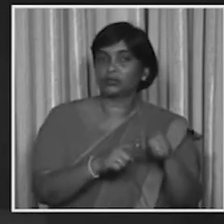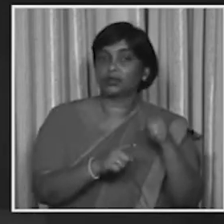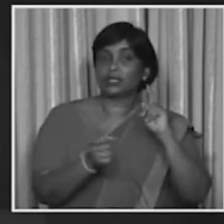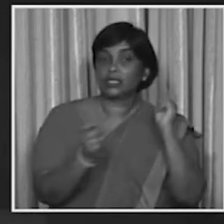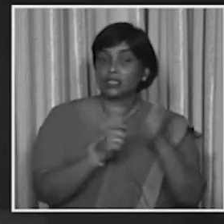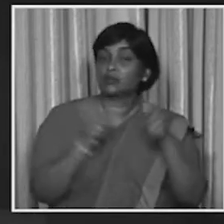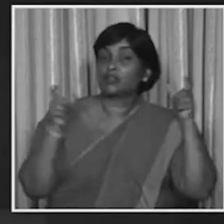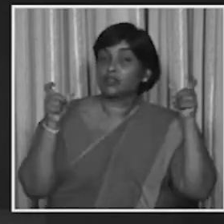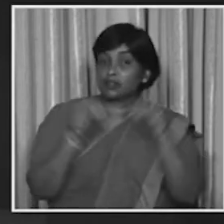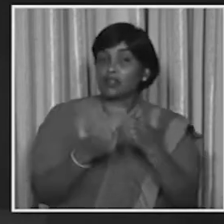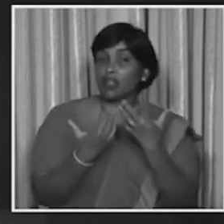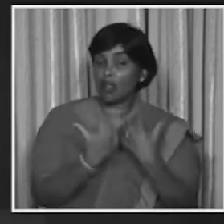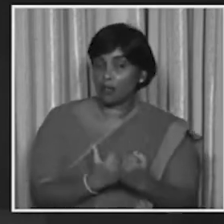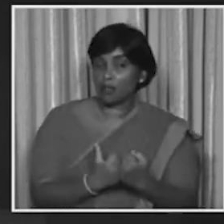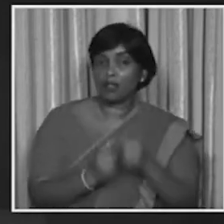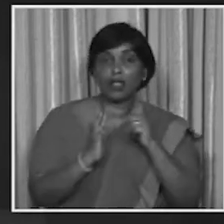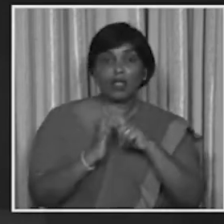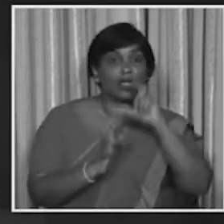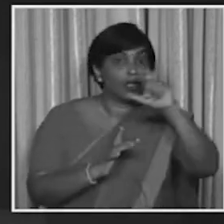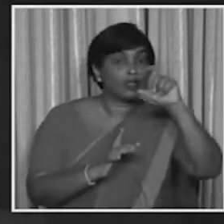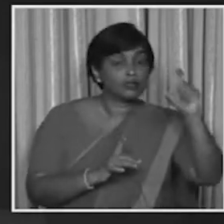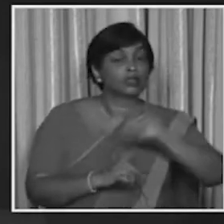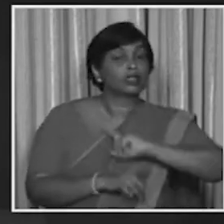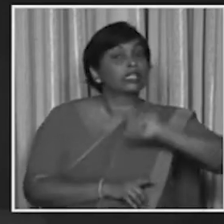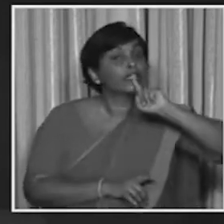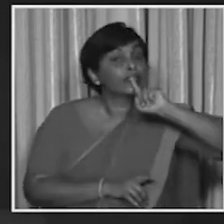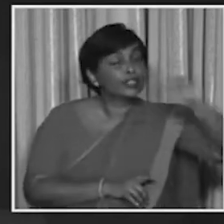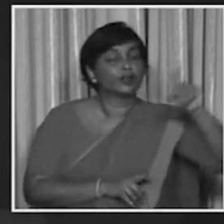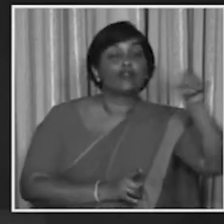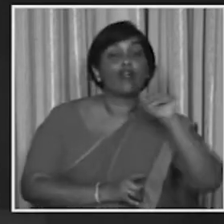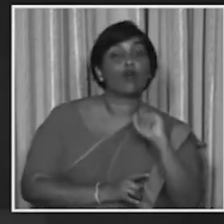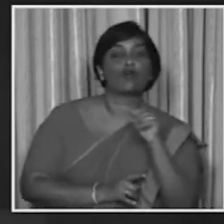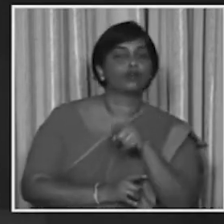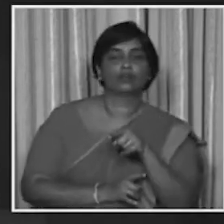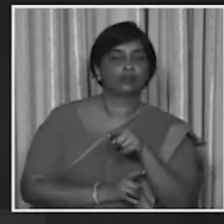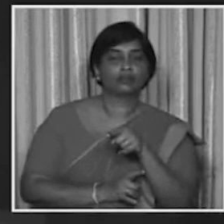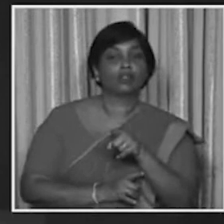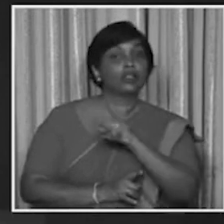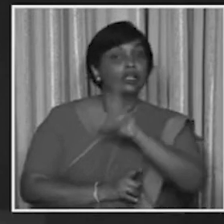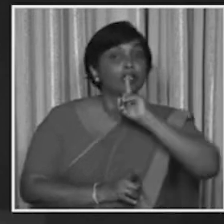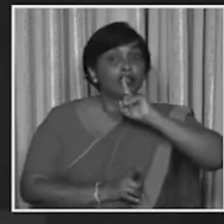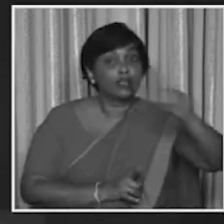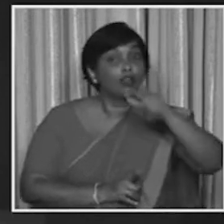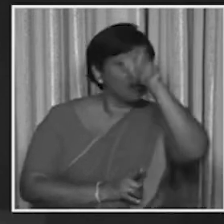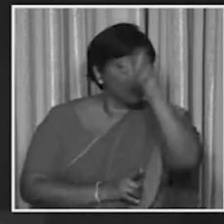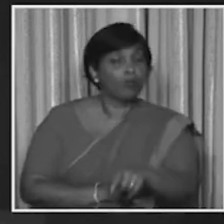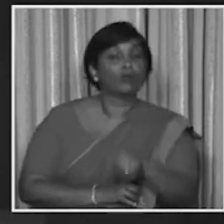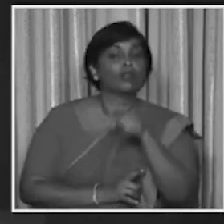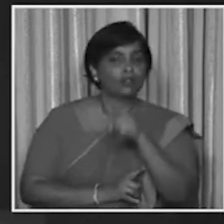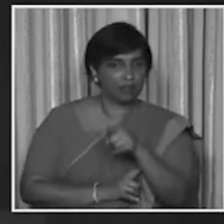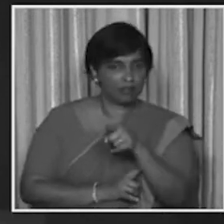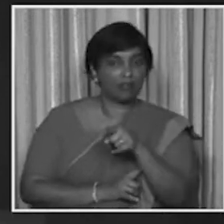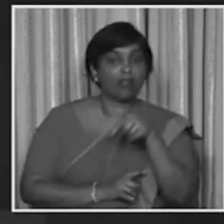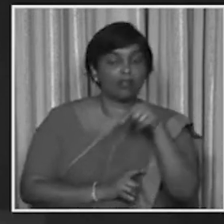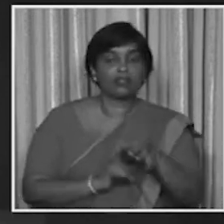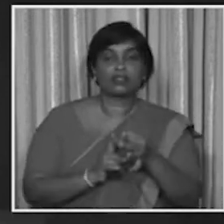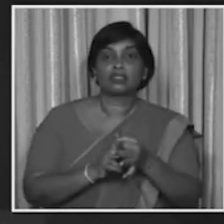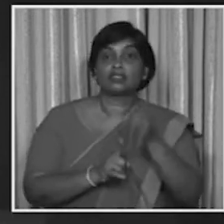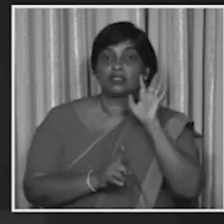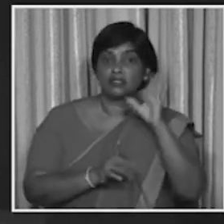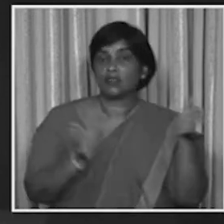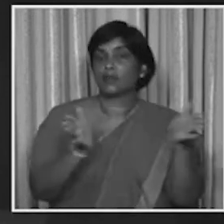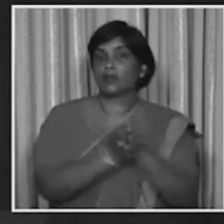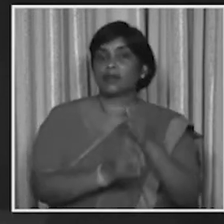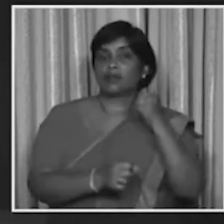Cricket tahanan labune ICC ekata karapu illimak paradi e illimak karapu putgalaya tamai ada janadhipathiwarya